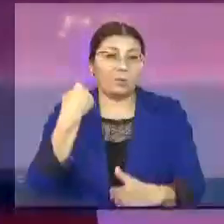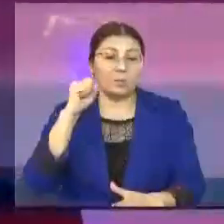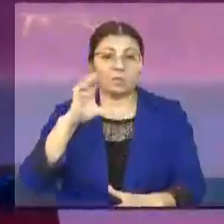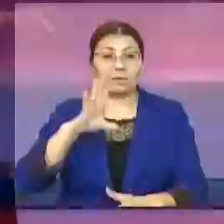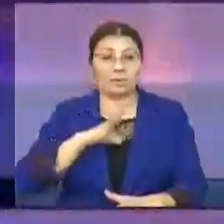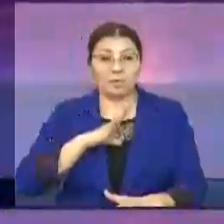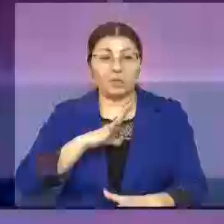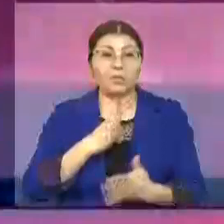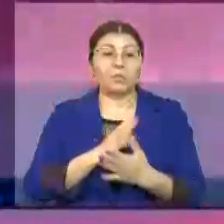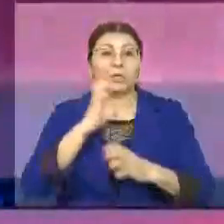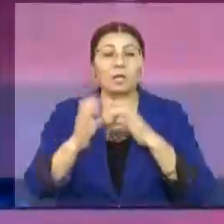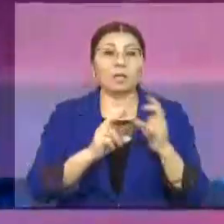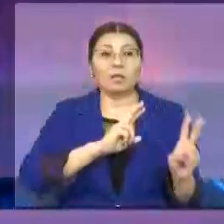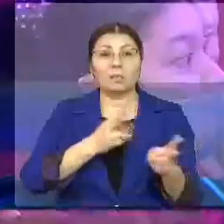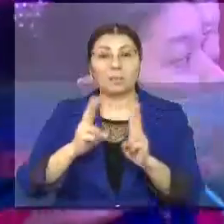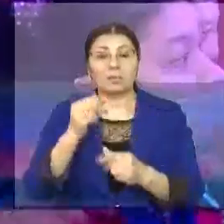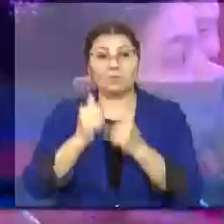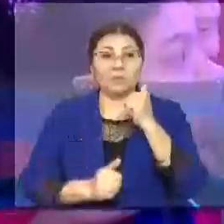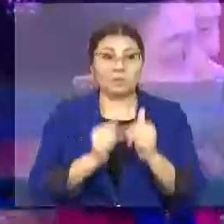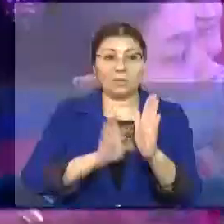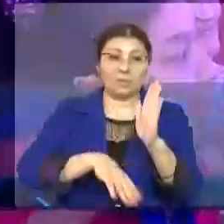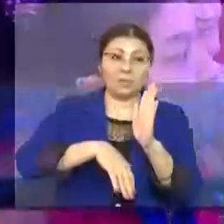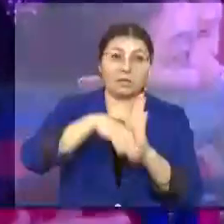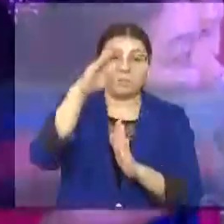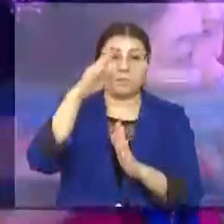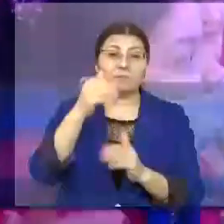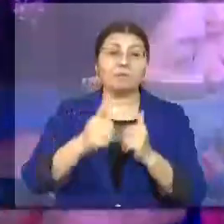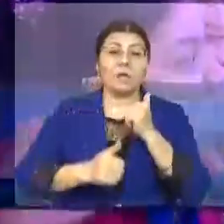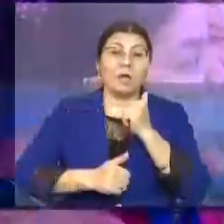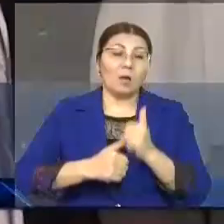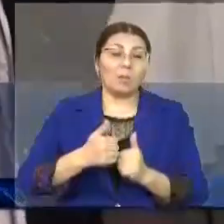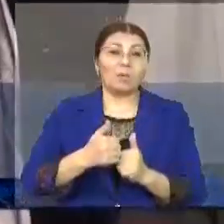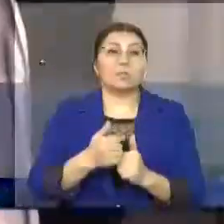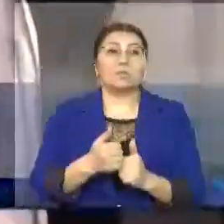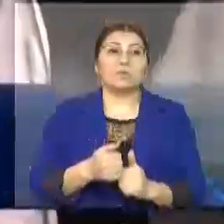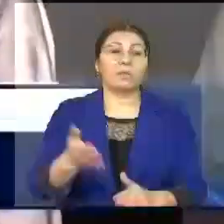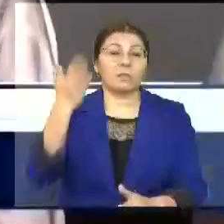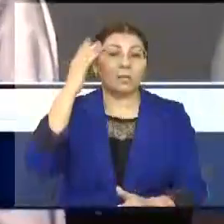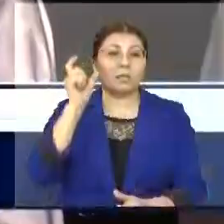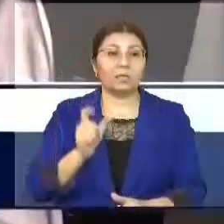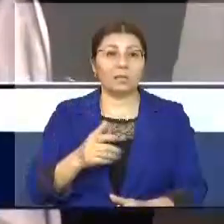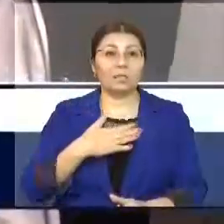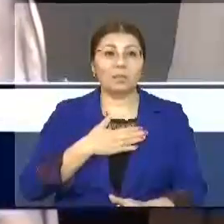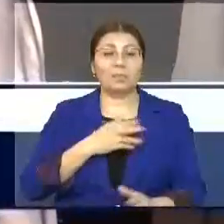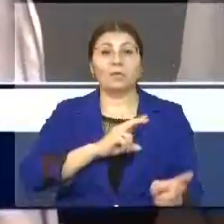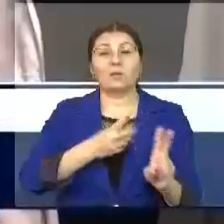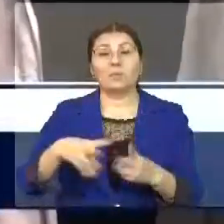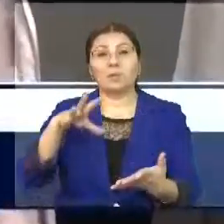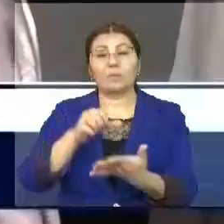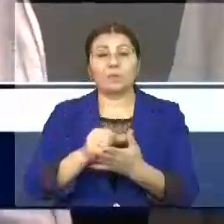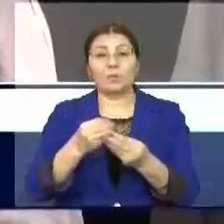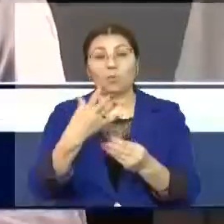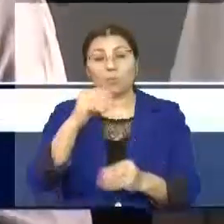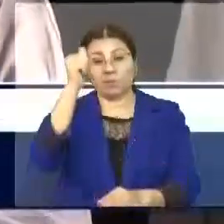де осал емес. Халықаралық би жарыстарында топ жарып, көк туды желбіреткен дарын иесі. Менің бимен айналысып жүргеніме